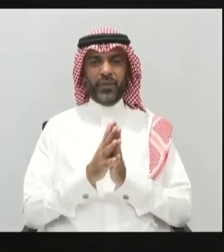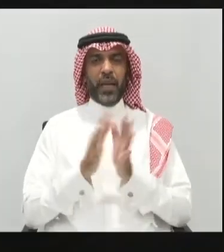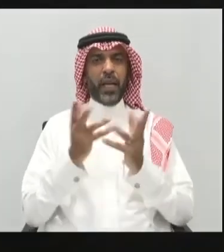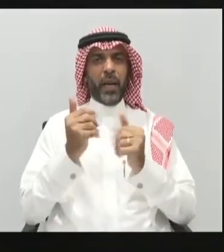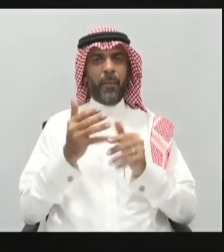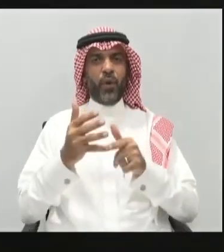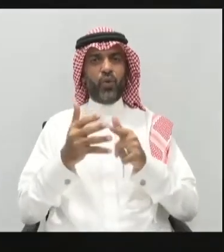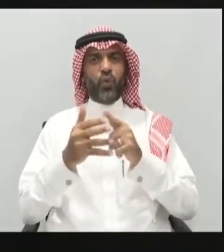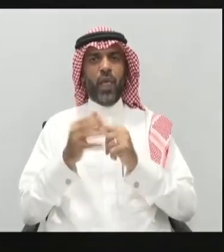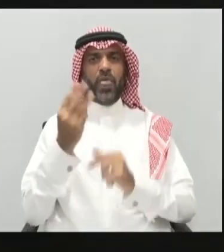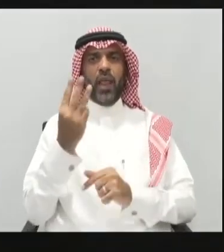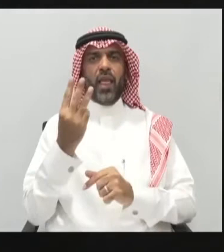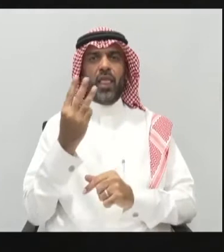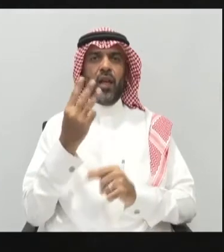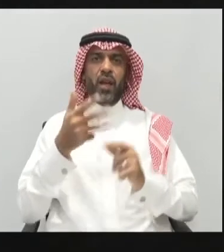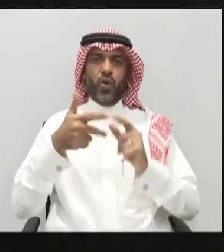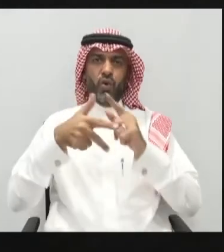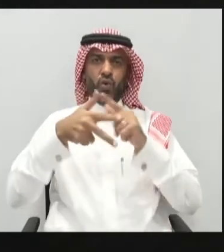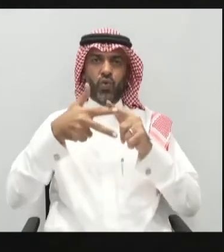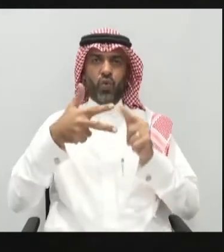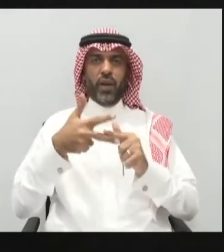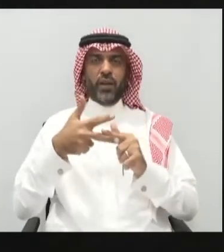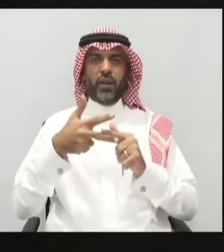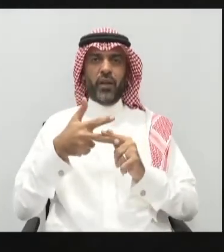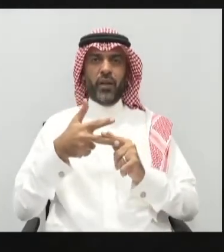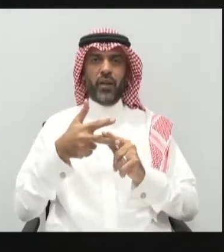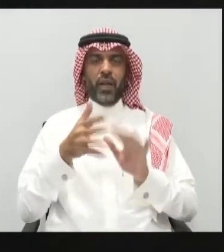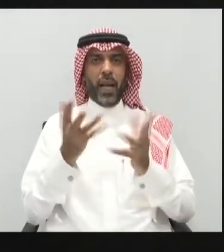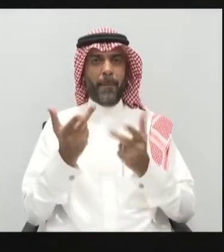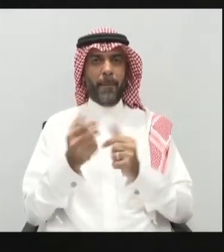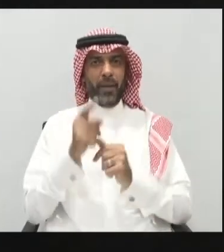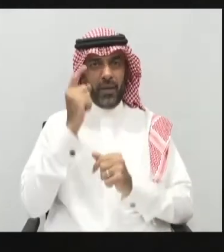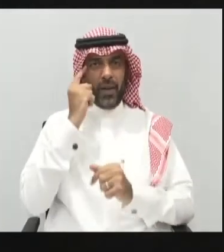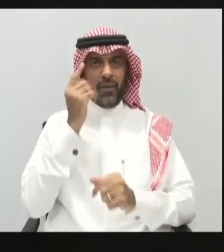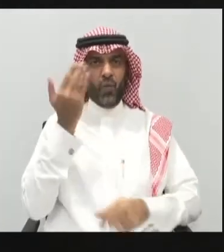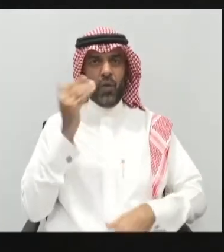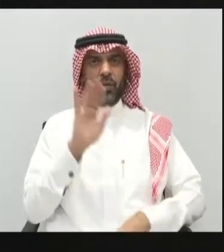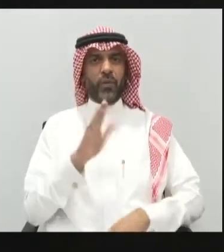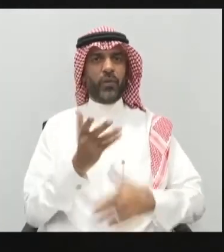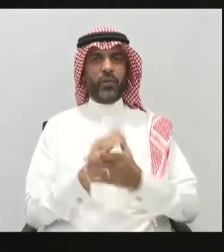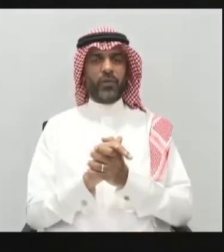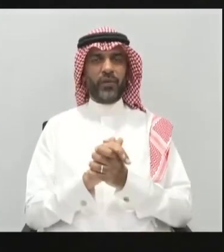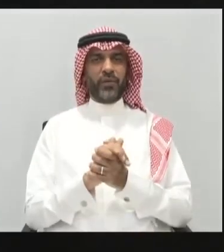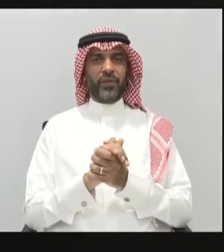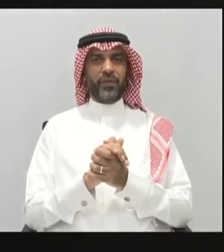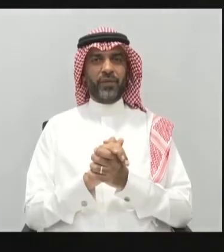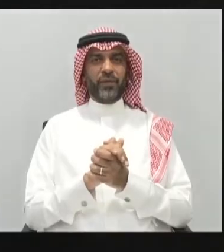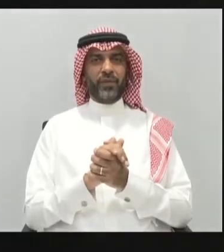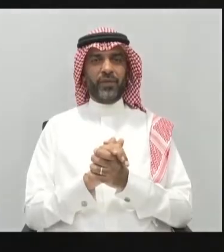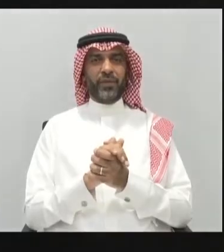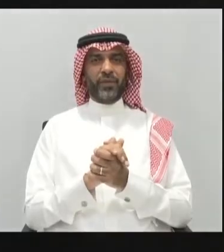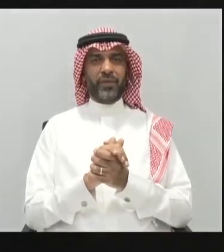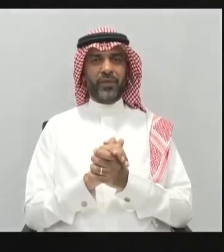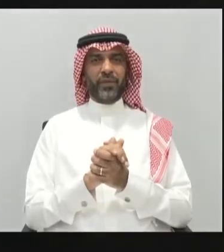ثلاث خطوات من يعرفها خطوات بناء العمليه الحجاجيه ما هي